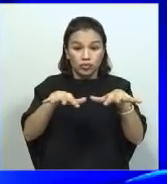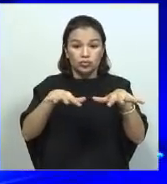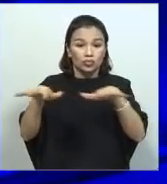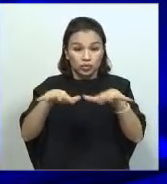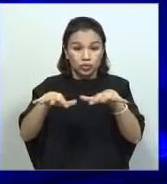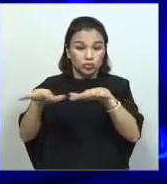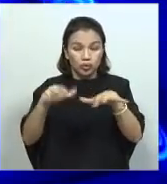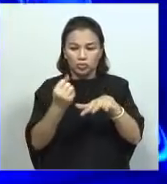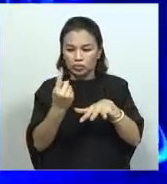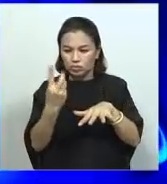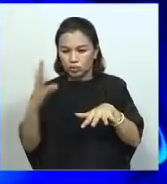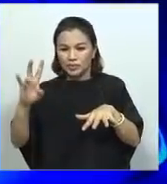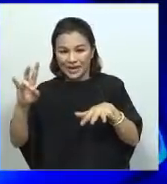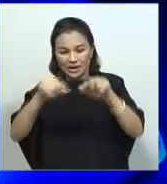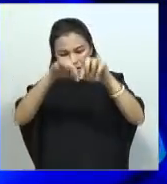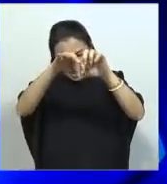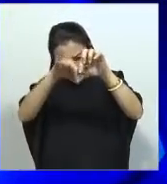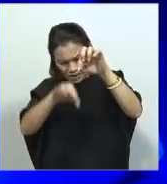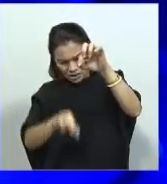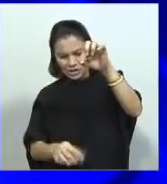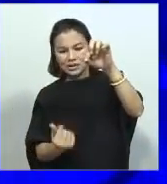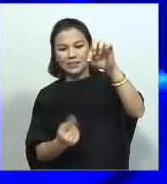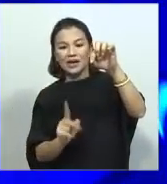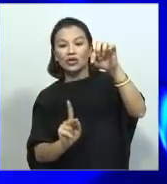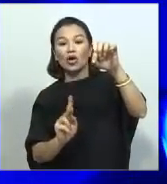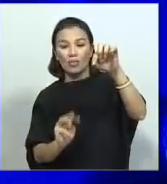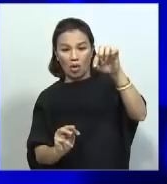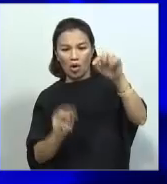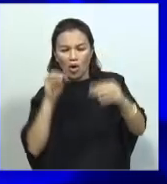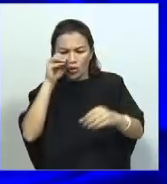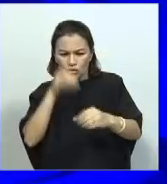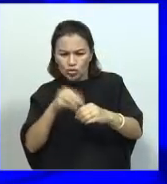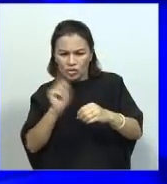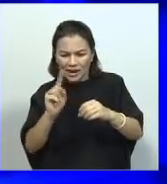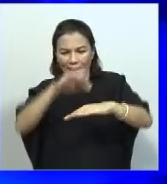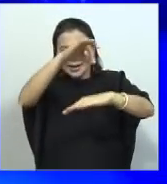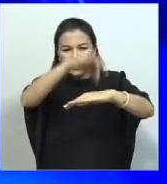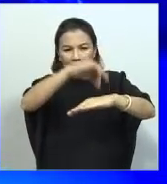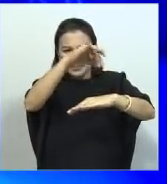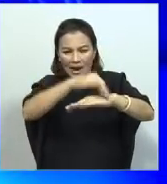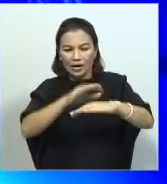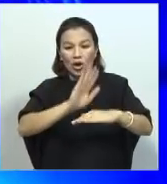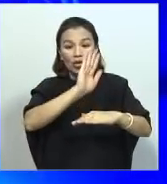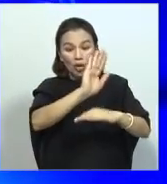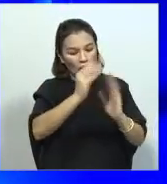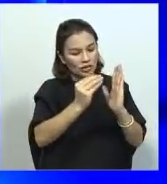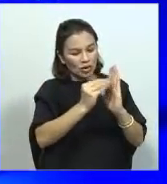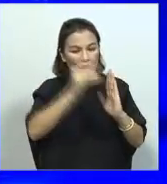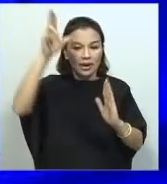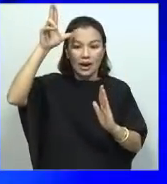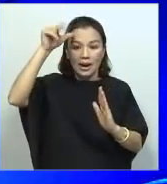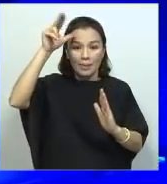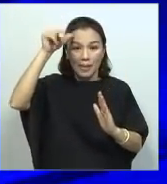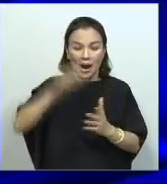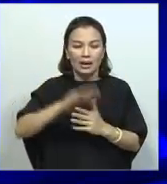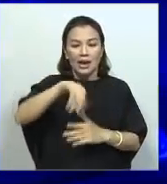กันความลึกเฉลี่ย 11กมบริเวณบ้านห้วยกันทาหมู่ที่ 7ตำบลทุ่งฮั้วอำเภอวังเหนือจังหวัดลำปาง